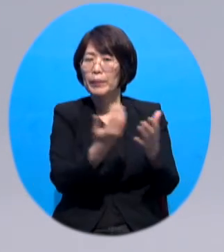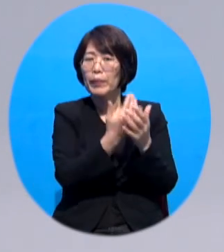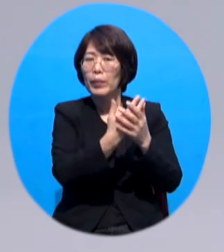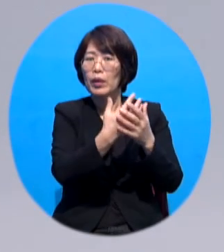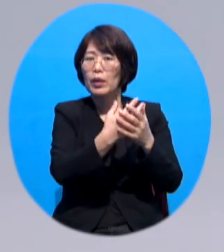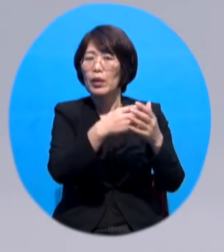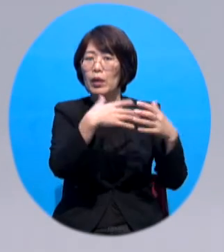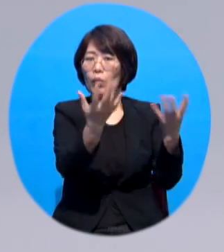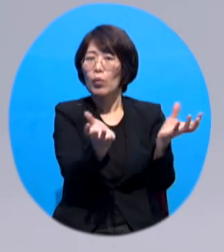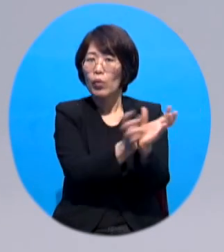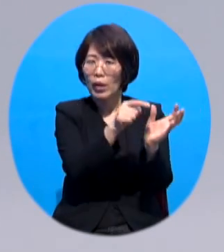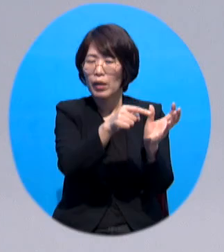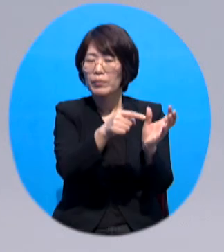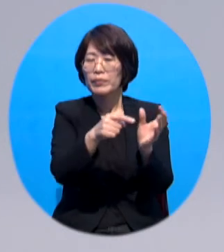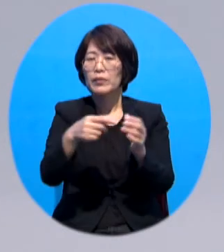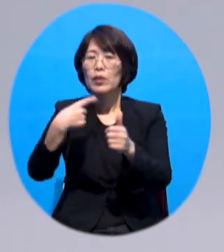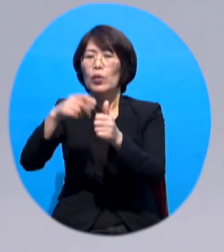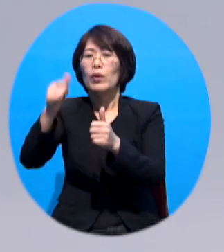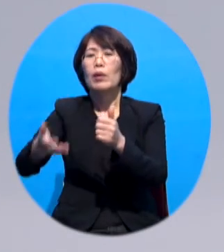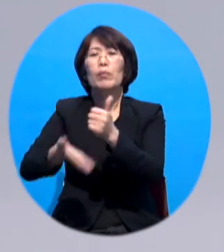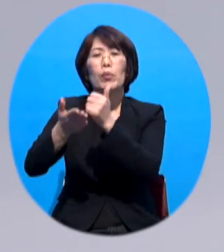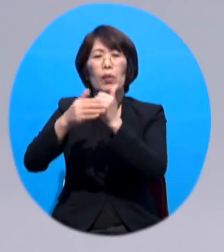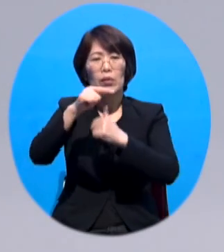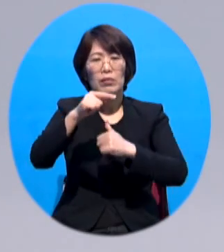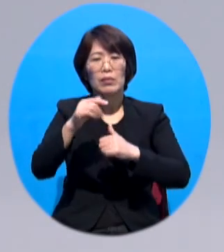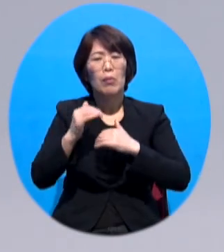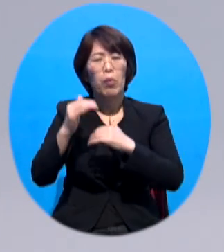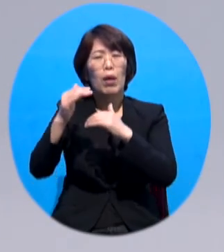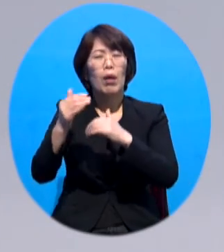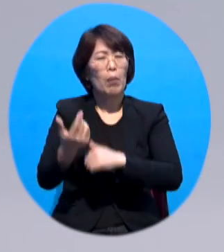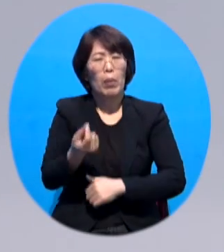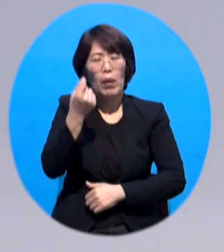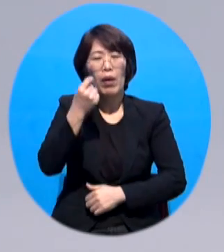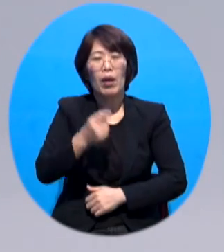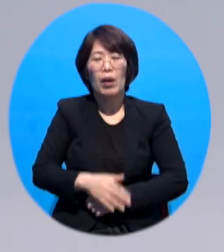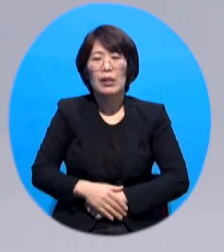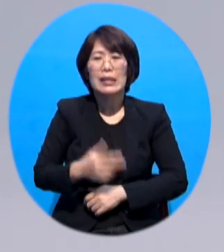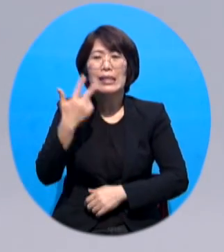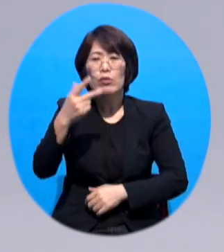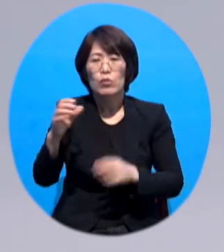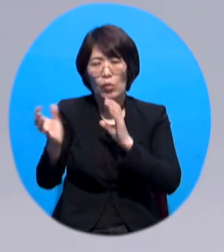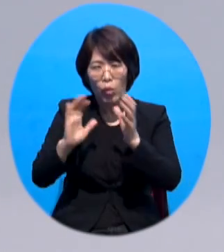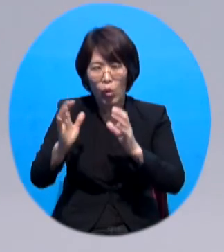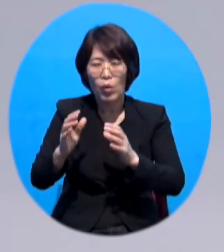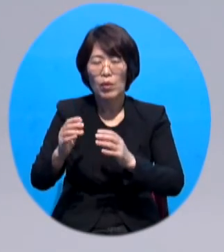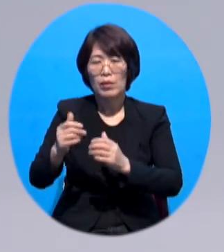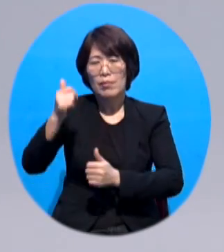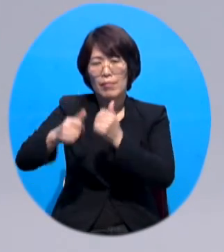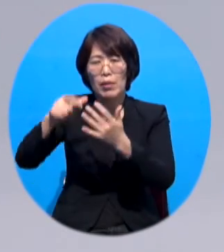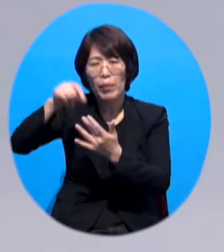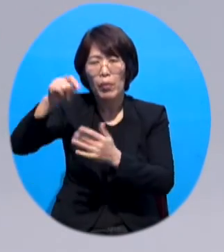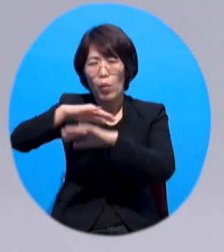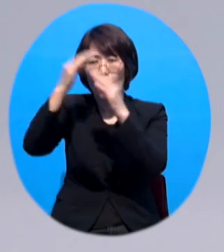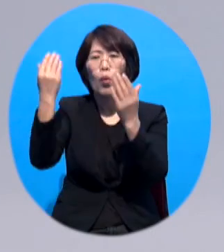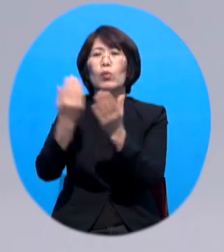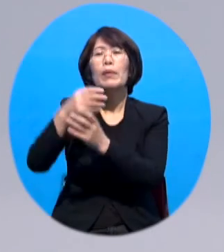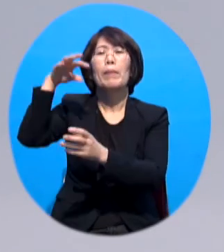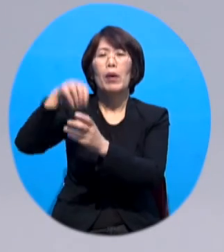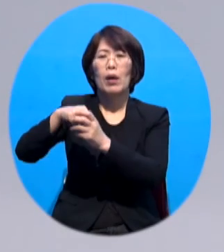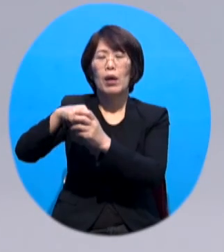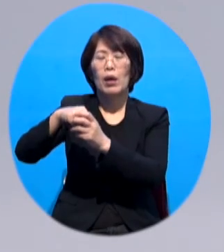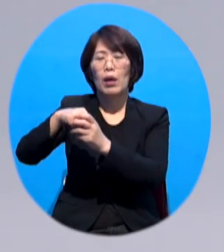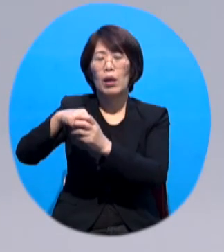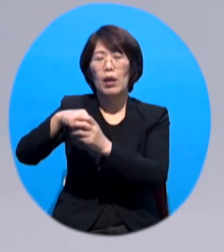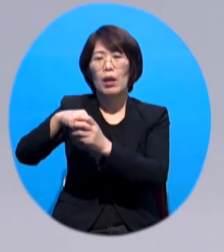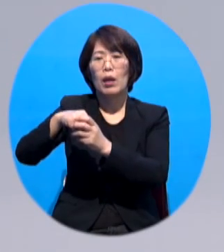교육감 추대 회의는 굉장히 촉박한 일정 일주일에 토론과 경선과 절차를 모두 추구해서 추구하게